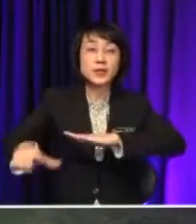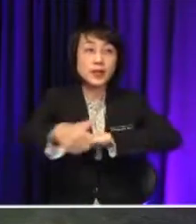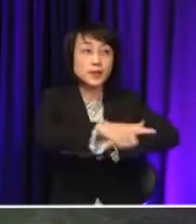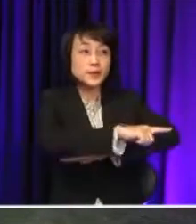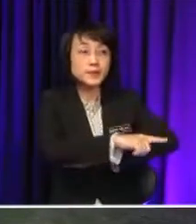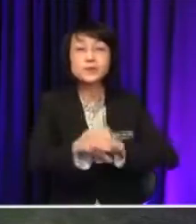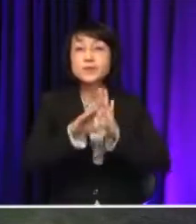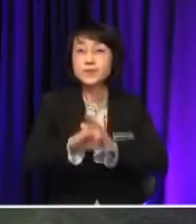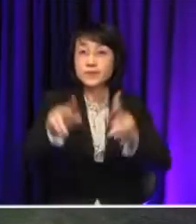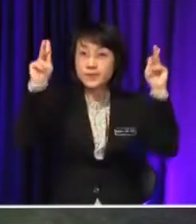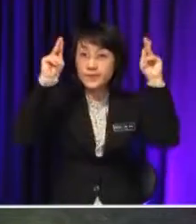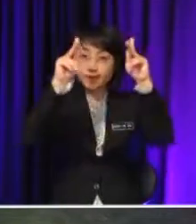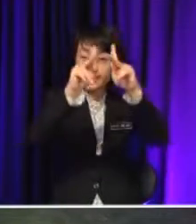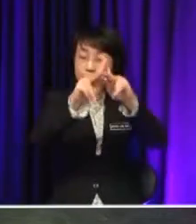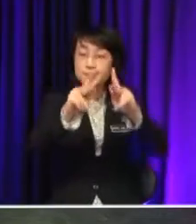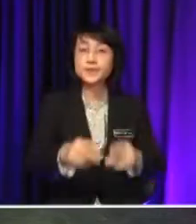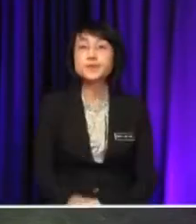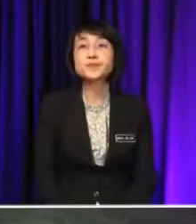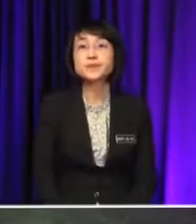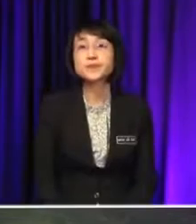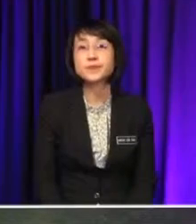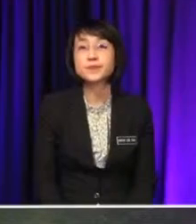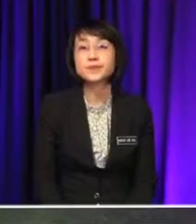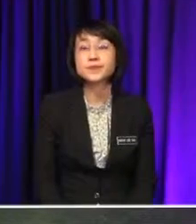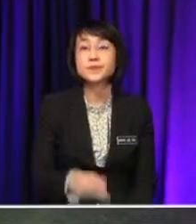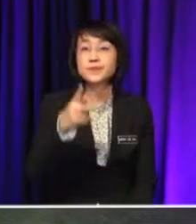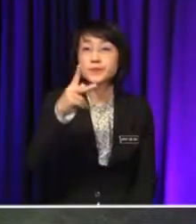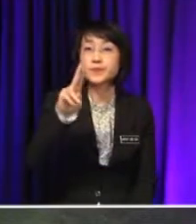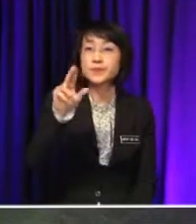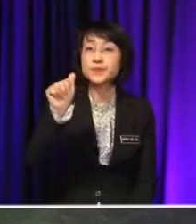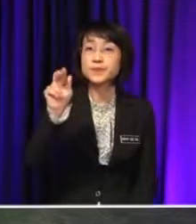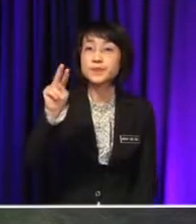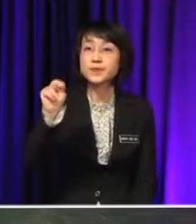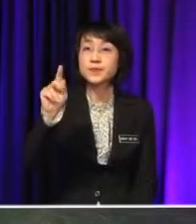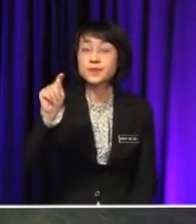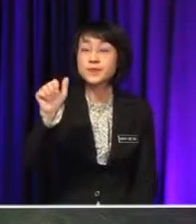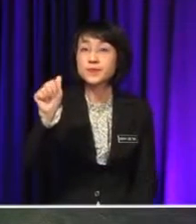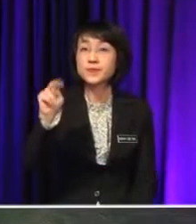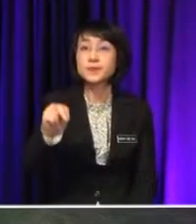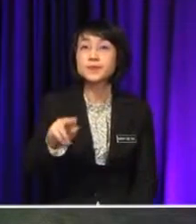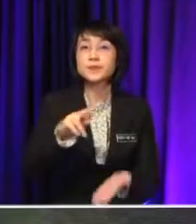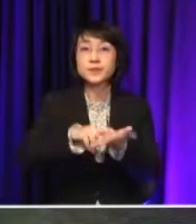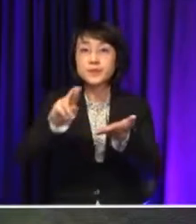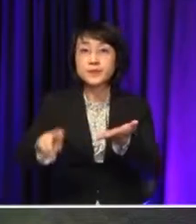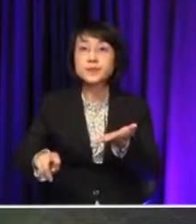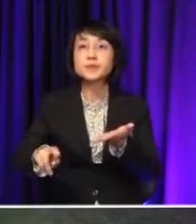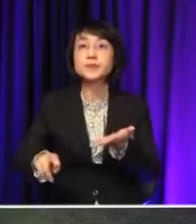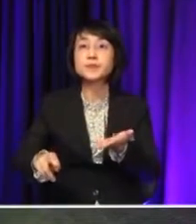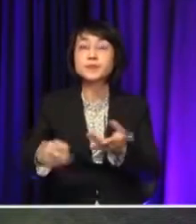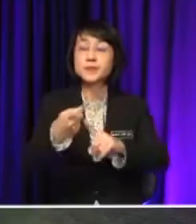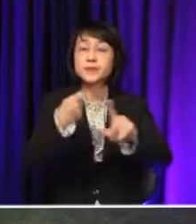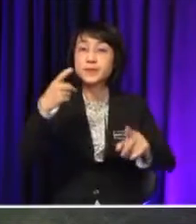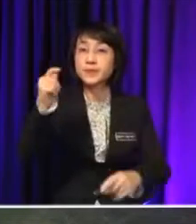contohnya mungkin suhu di lebih rendah berbanding dengan Kuantan hampir dengan laut sebelum